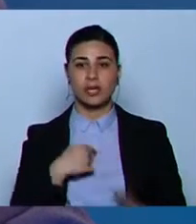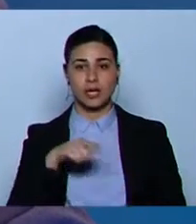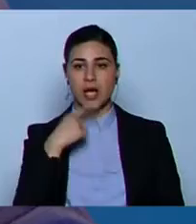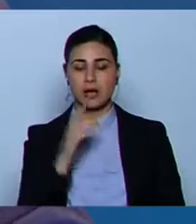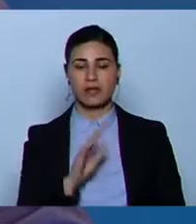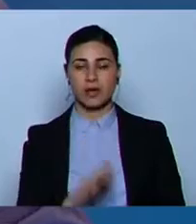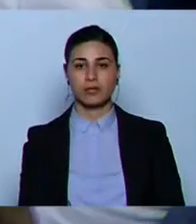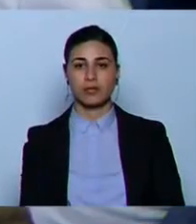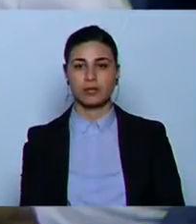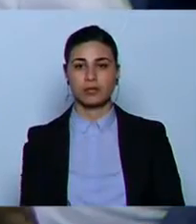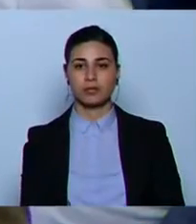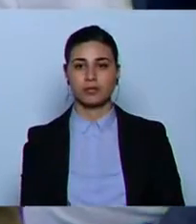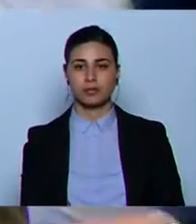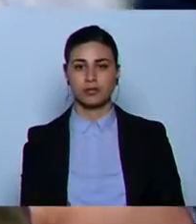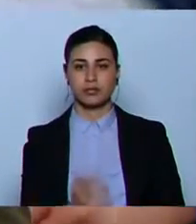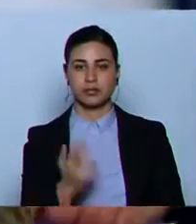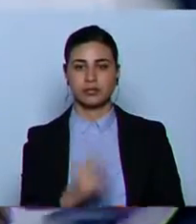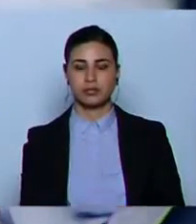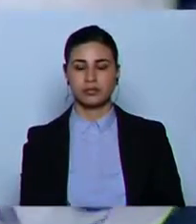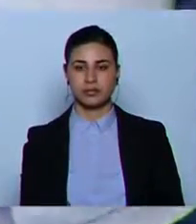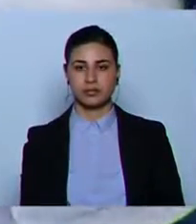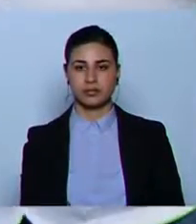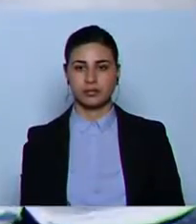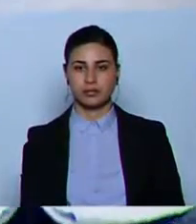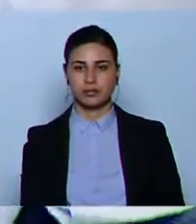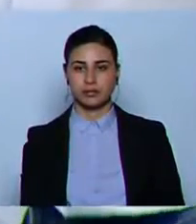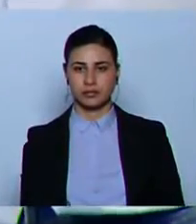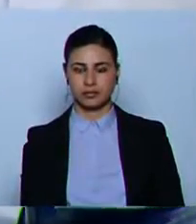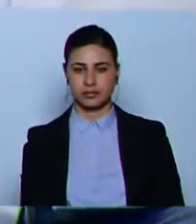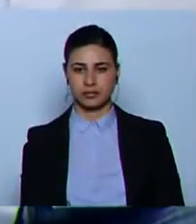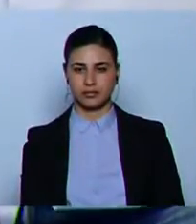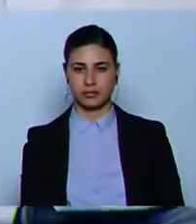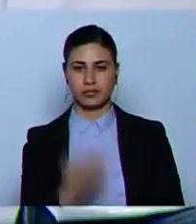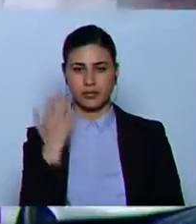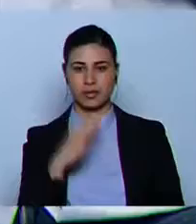ლაპარაკობ არა არა ერთი წუთი ახლა ნუ ახლა ძალიან